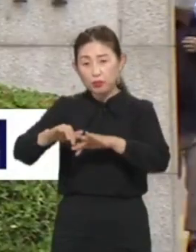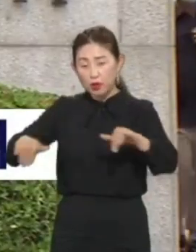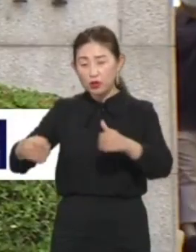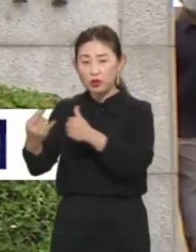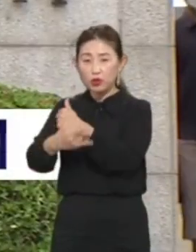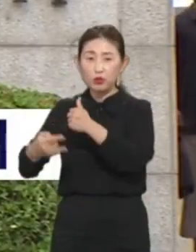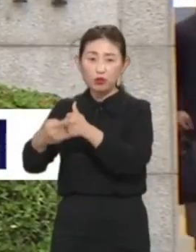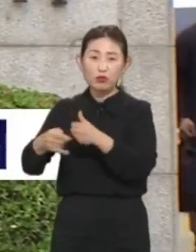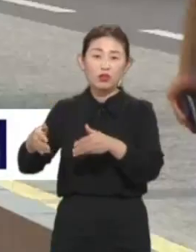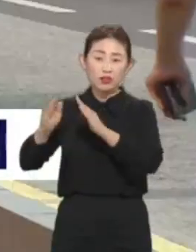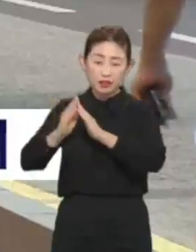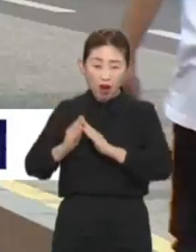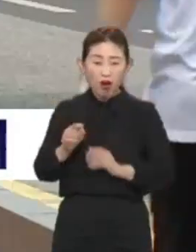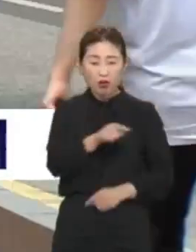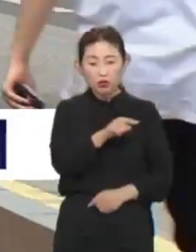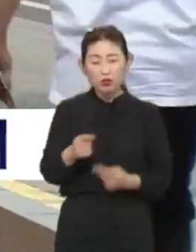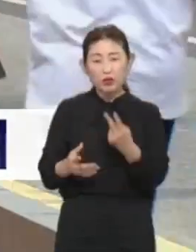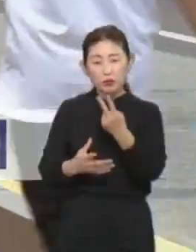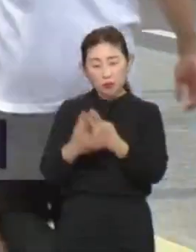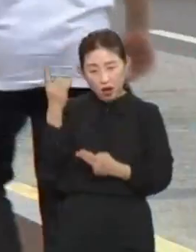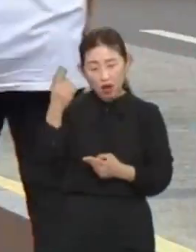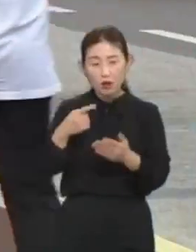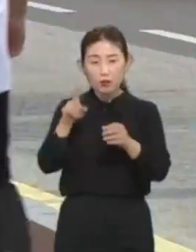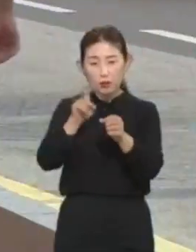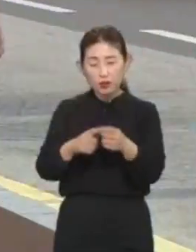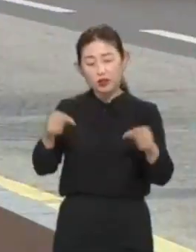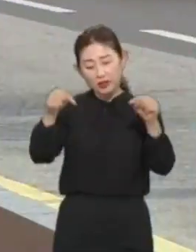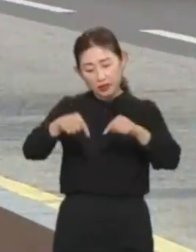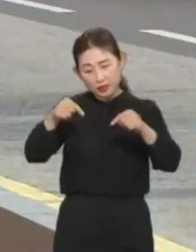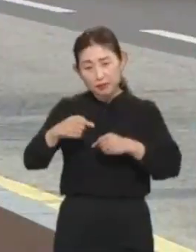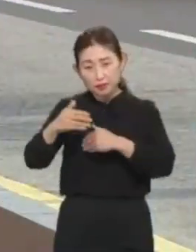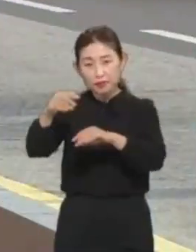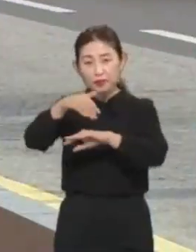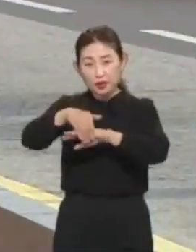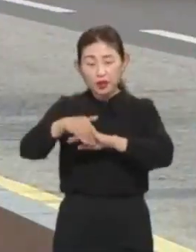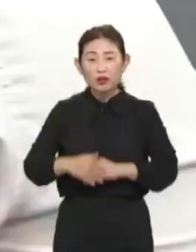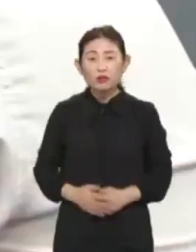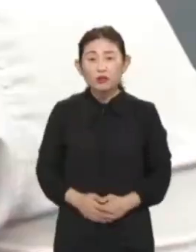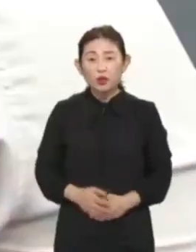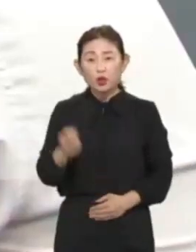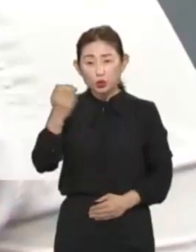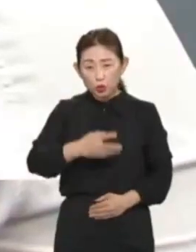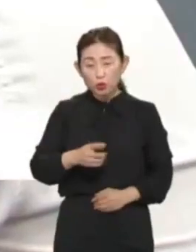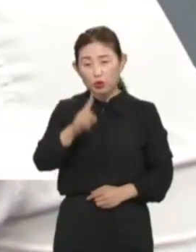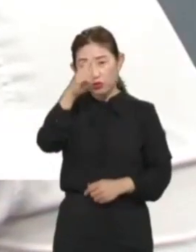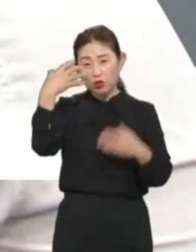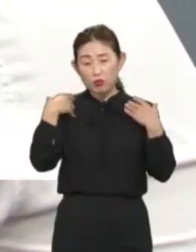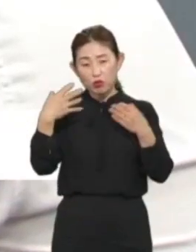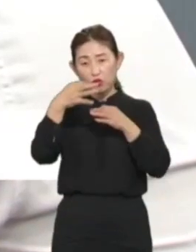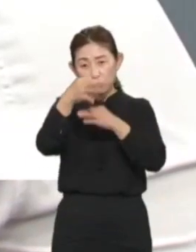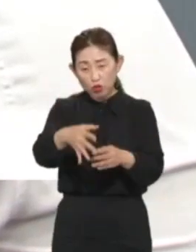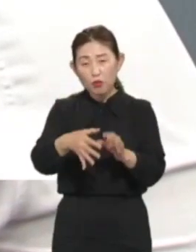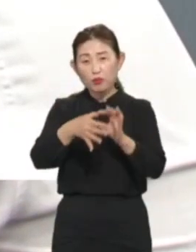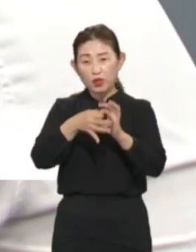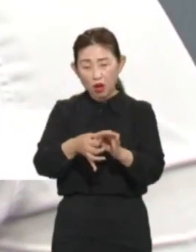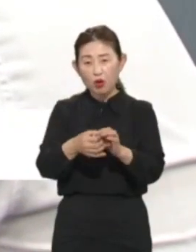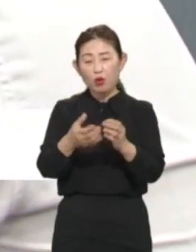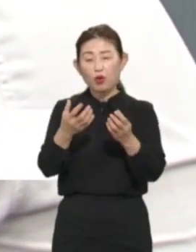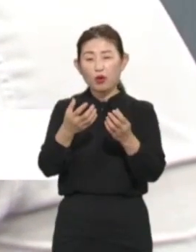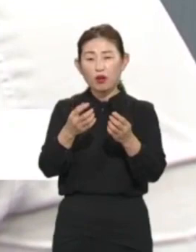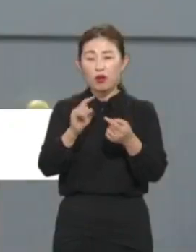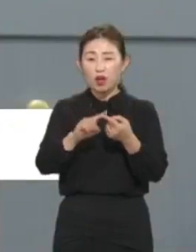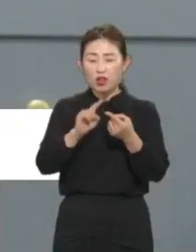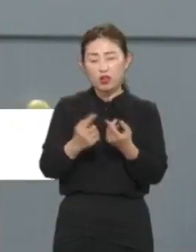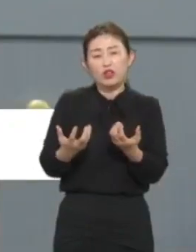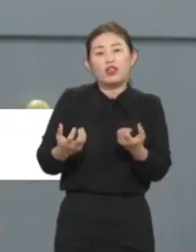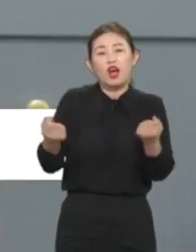위원회를 설치해 한밭대와의 협의를 이어간다는 입장입니다. 또 글로컬 대학 선정과 대학 간 통합을 별개로 하는 투트랙